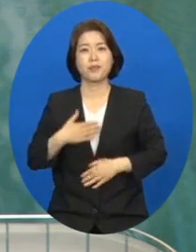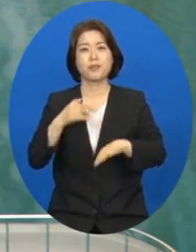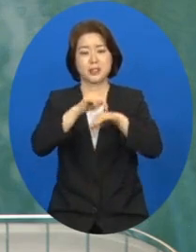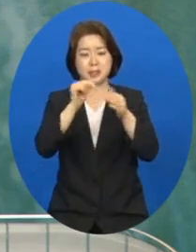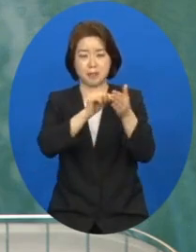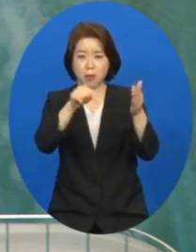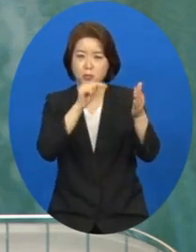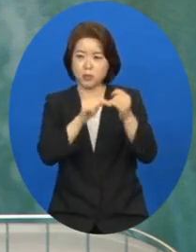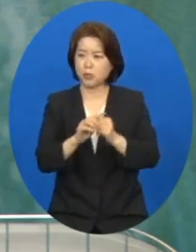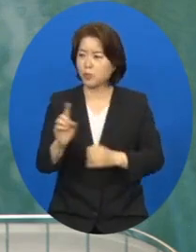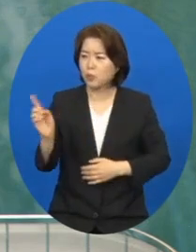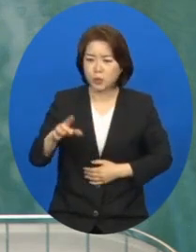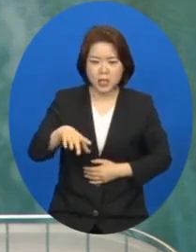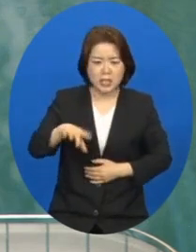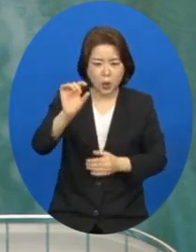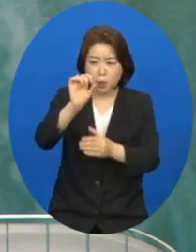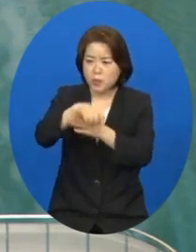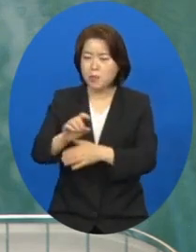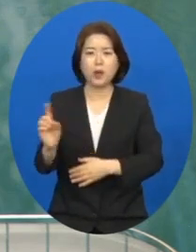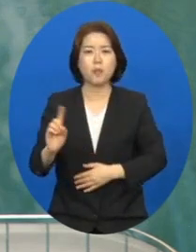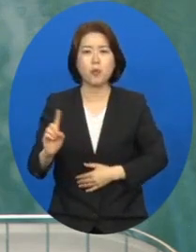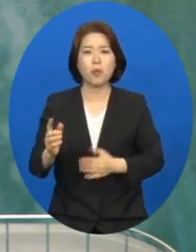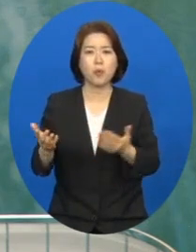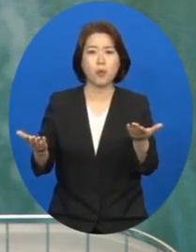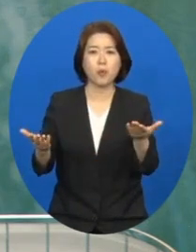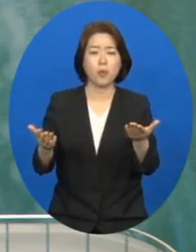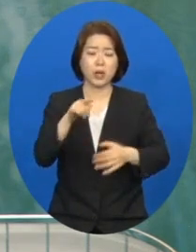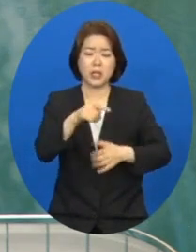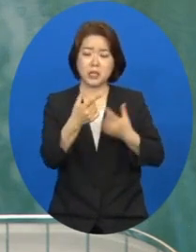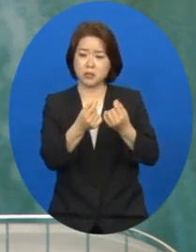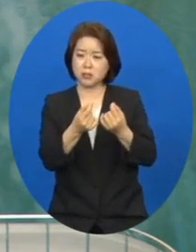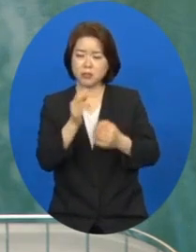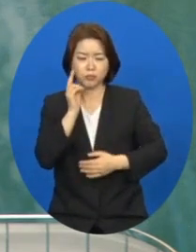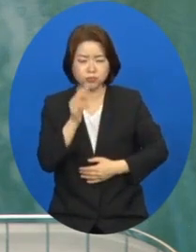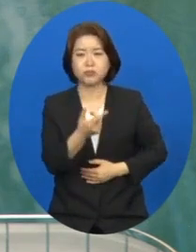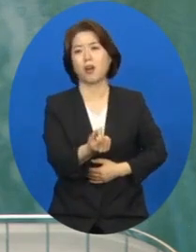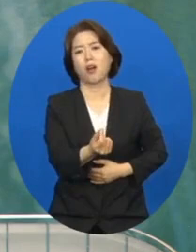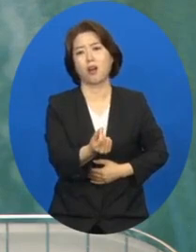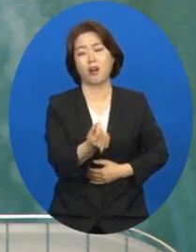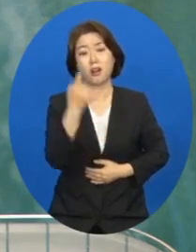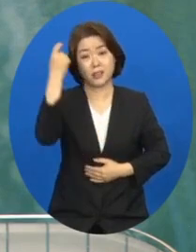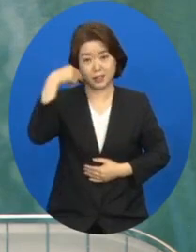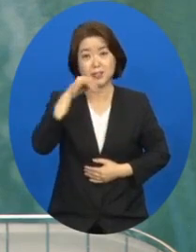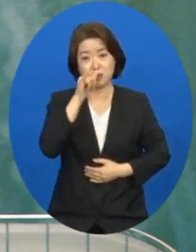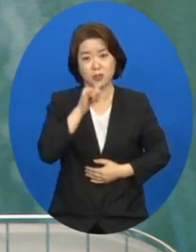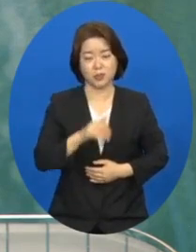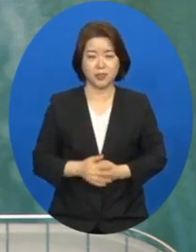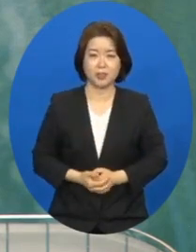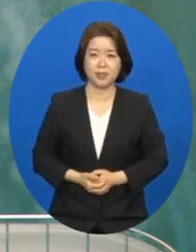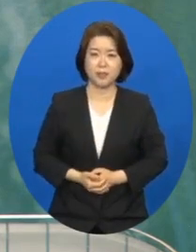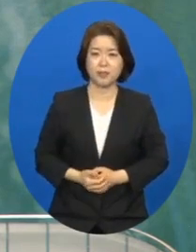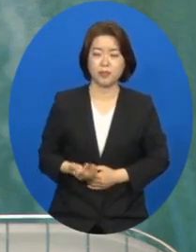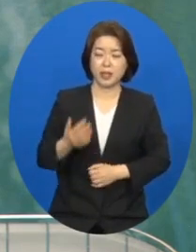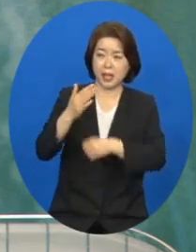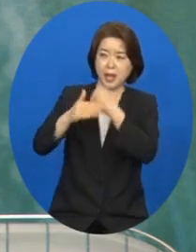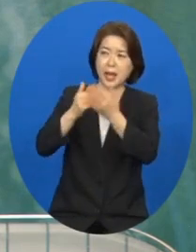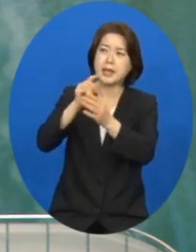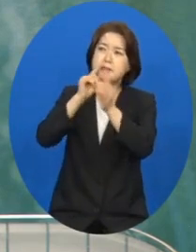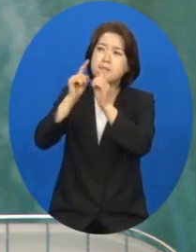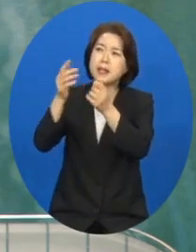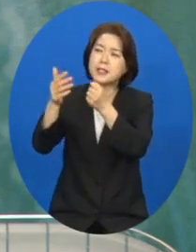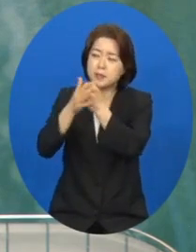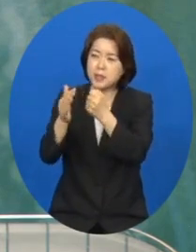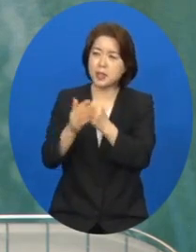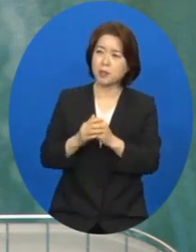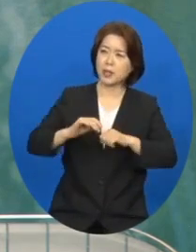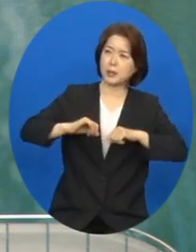첫 열매라는 게 뭐길래 이렇게까지 해야 되는 건가? 하나님의 말씀이라니까